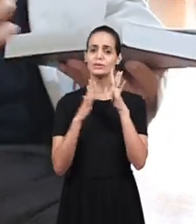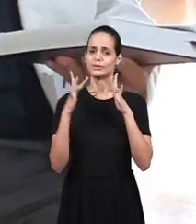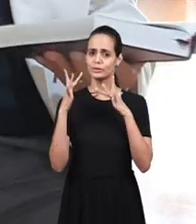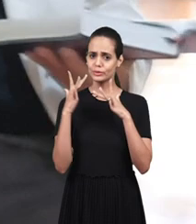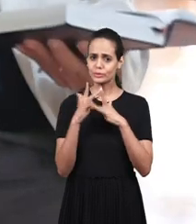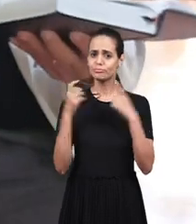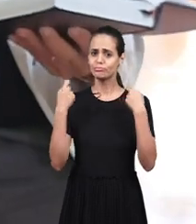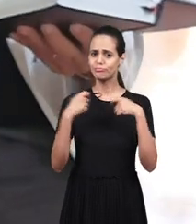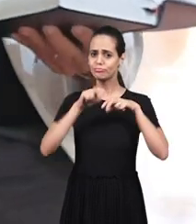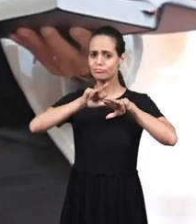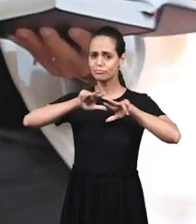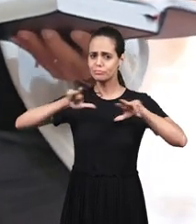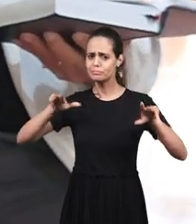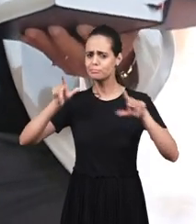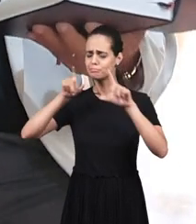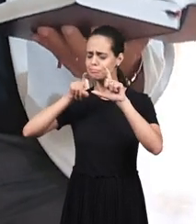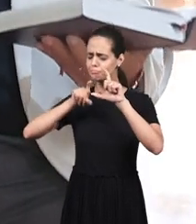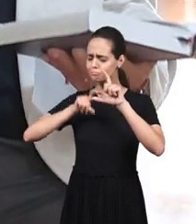s'est réjoui,